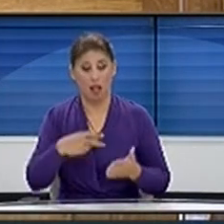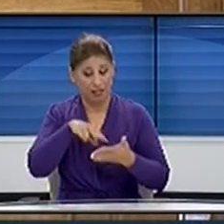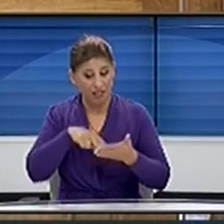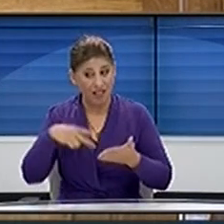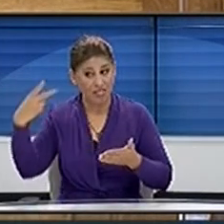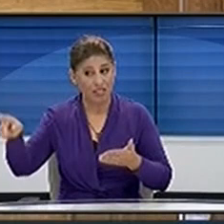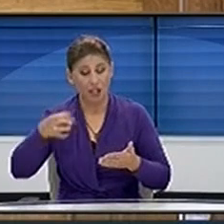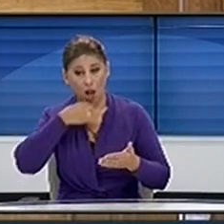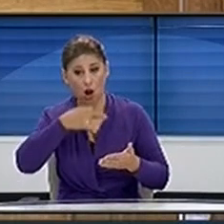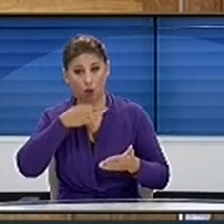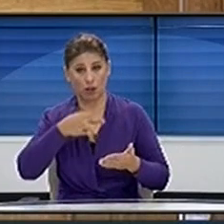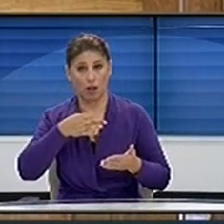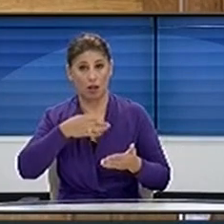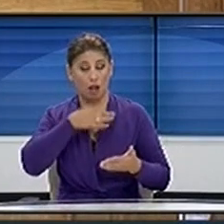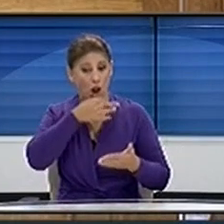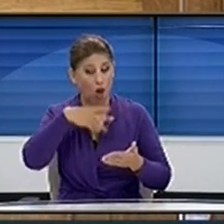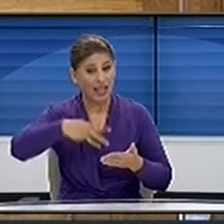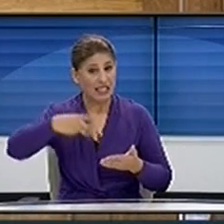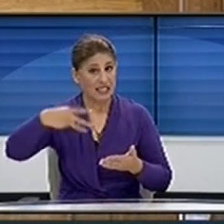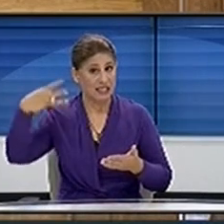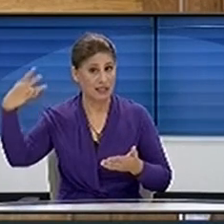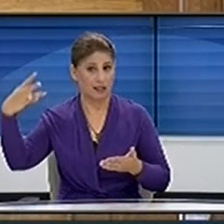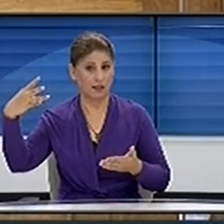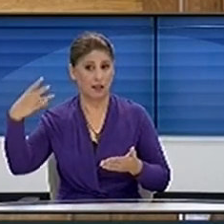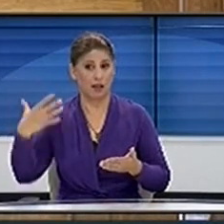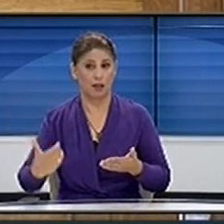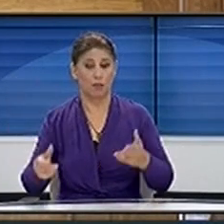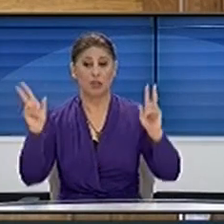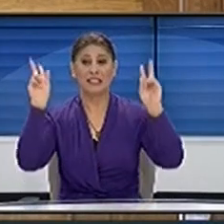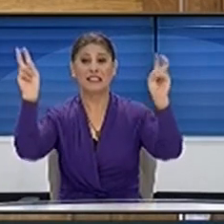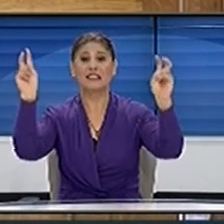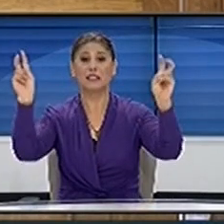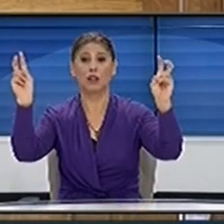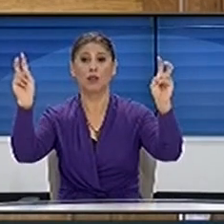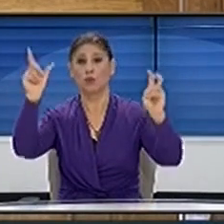λόγια σας, τα λόγια του ΣΥΡΙΖΑ, τα οποία έγιναν τίτλοι